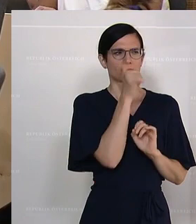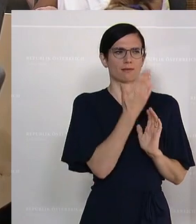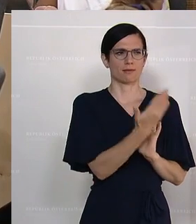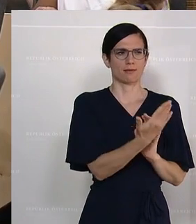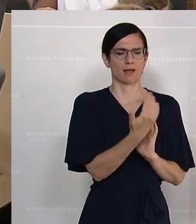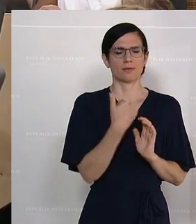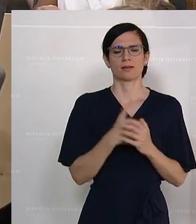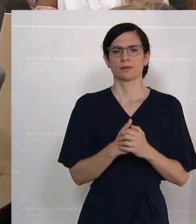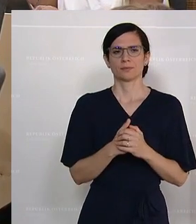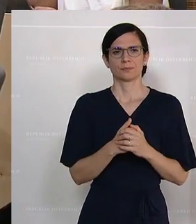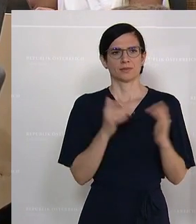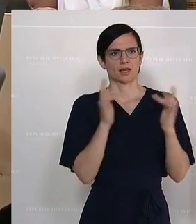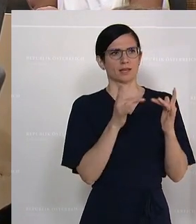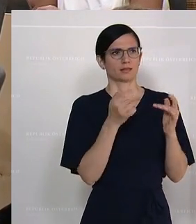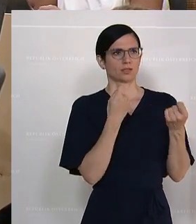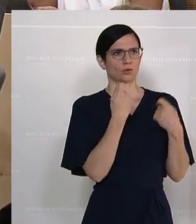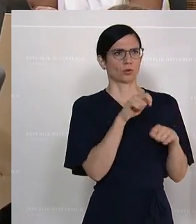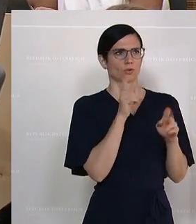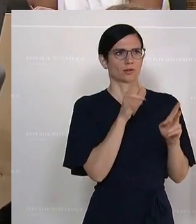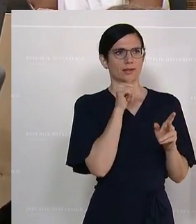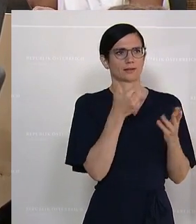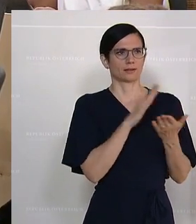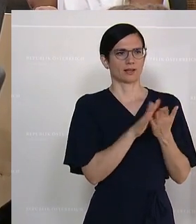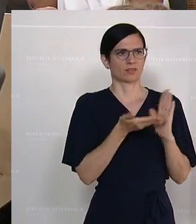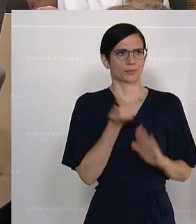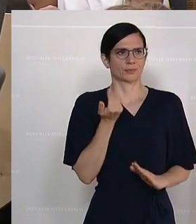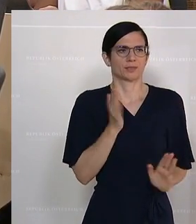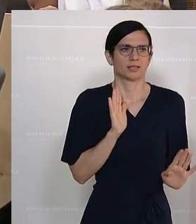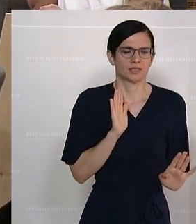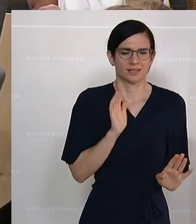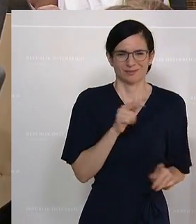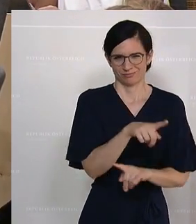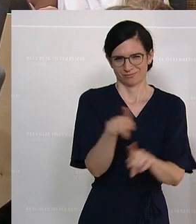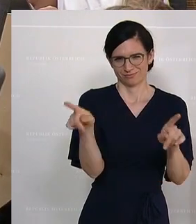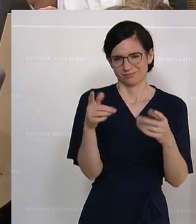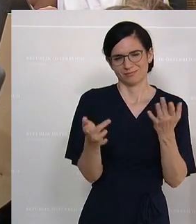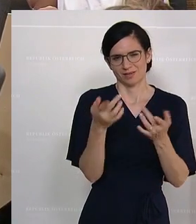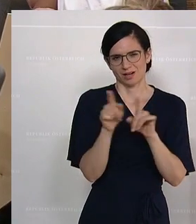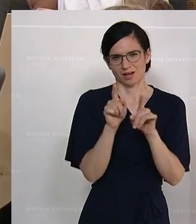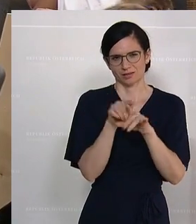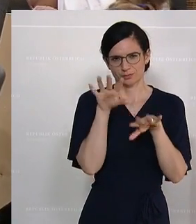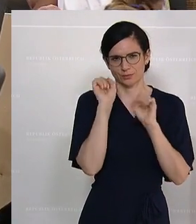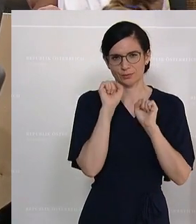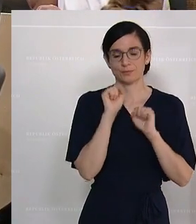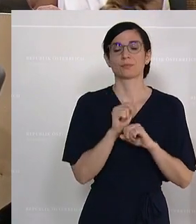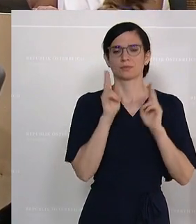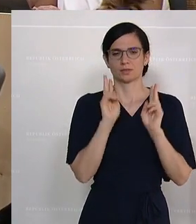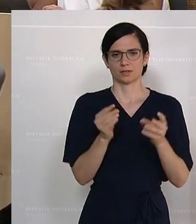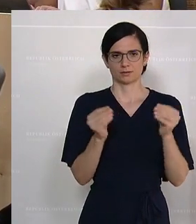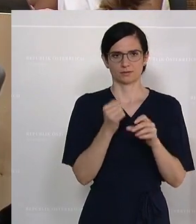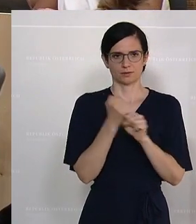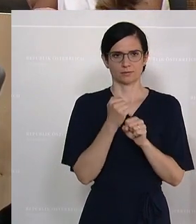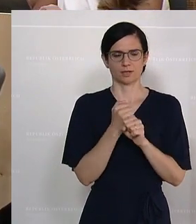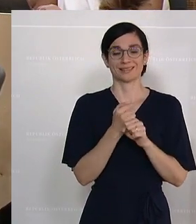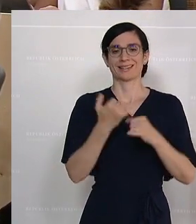ja unsere these eine drohne weiter schlagen kann das sollten aber auch sie zur kenntnis nehmen man kann was tun und welche